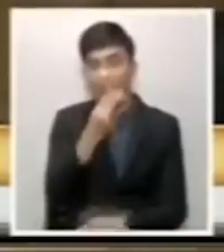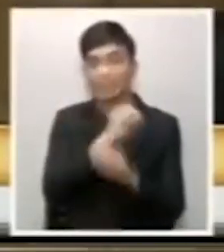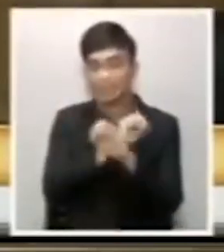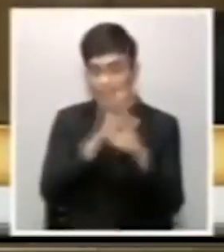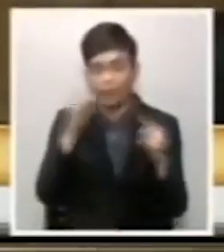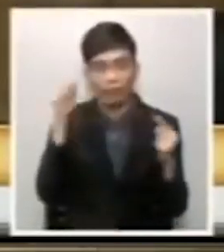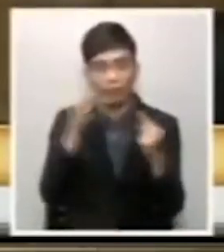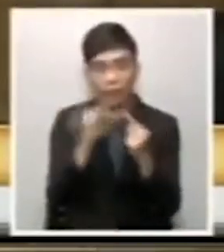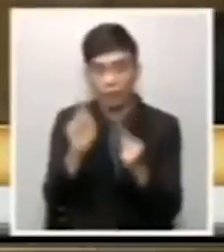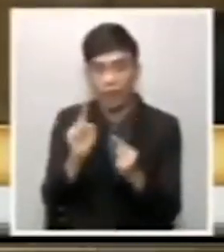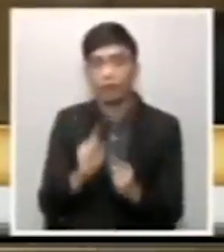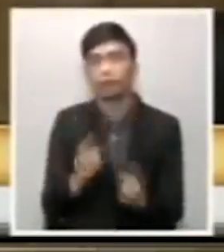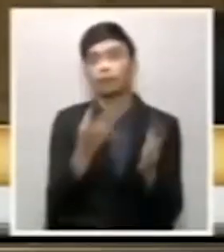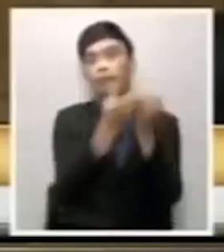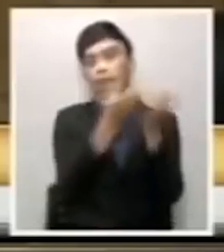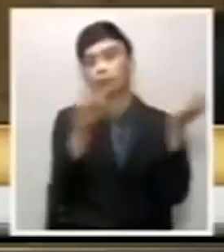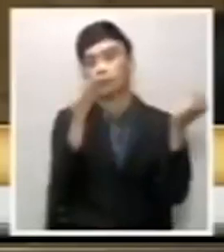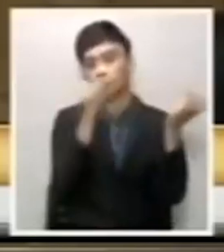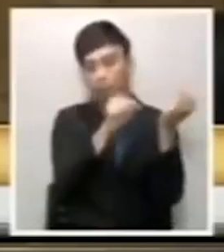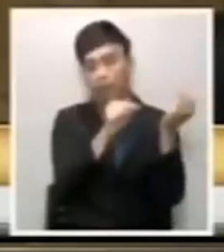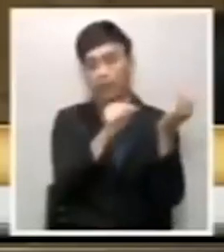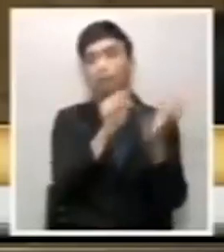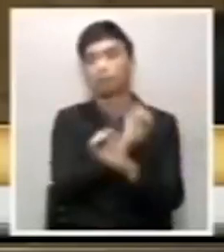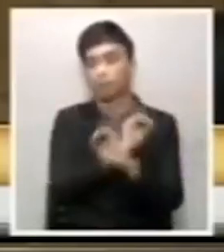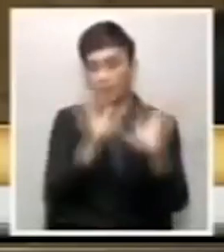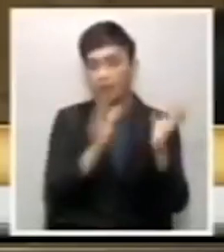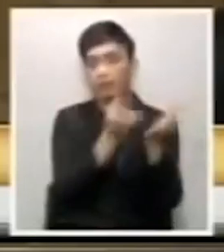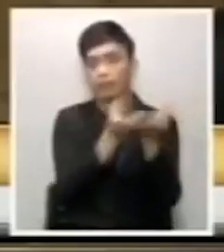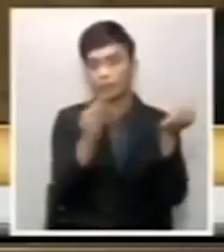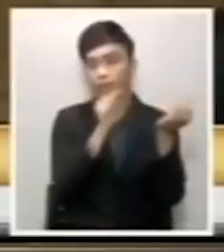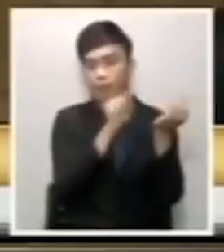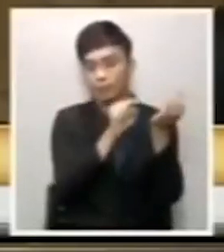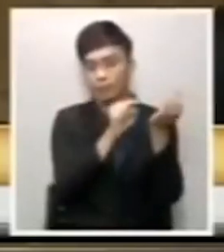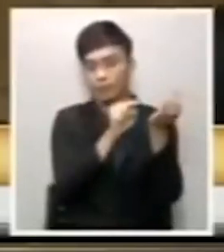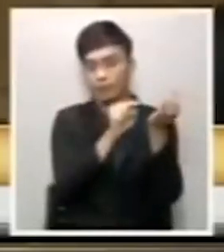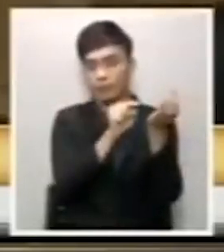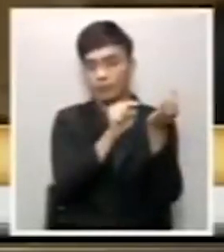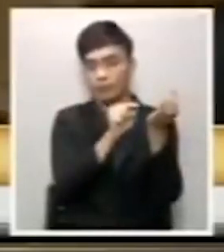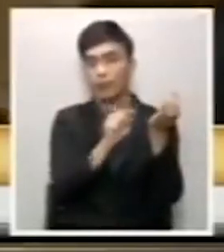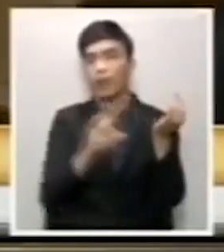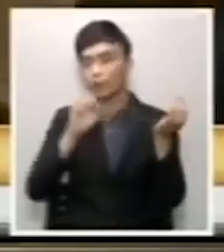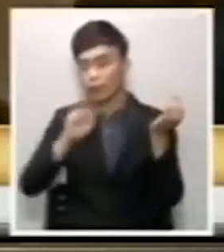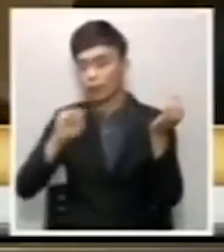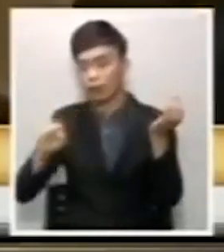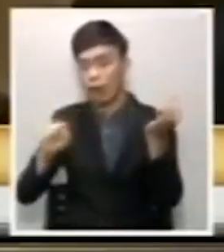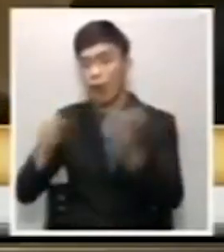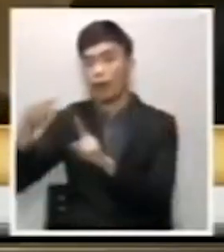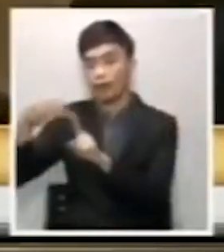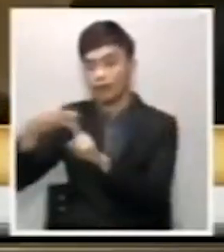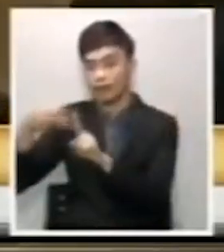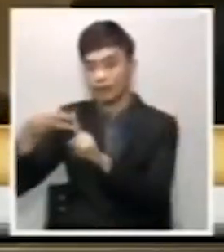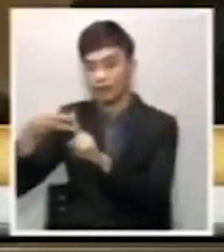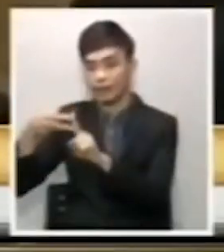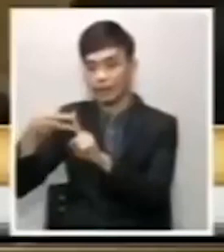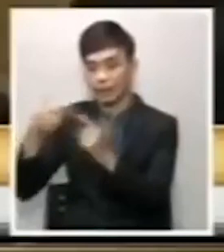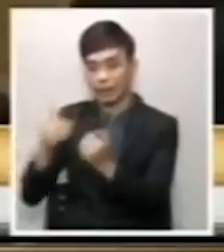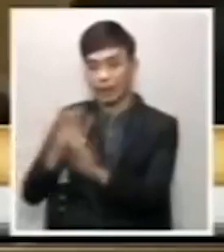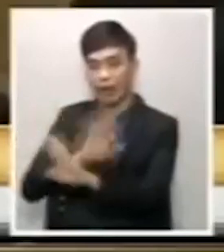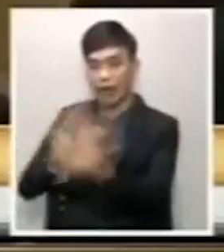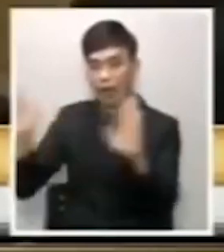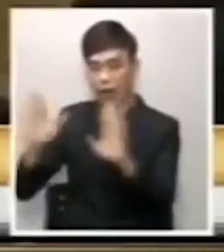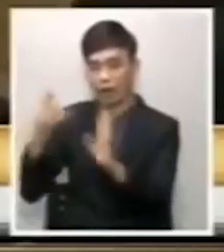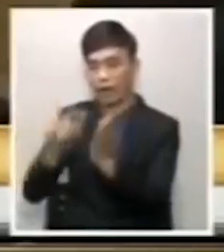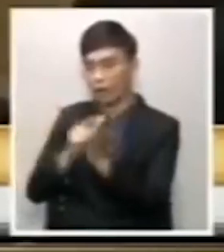นูญฉบับนี้ได้เป็นอย่างดีเพราะส.ส.ของพรรคอนาคตใหม่เป็นอดีตส.ส.ไปแล้วนะครับไม่ใช่เ